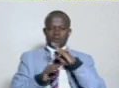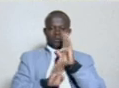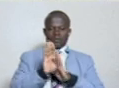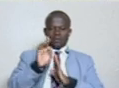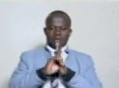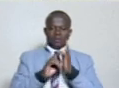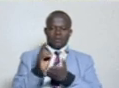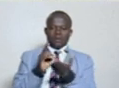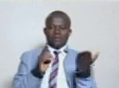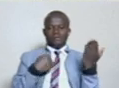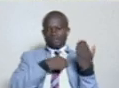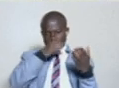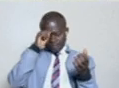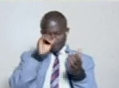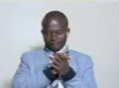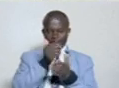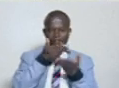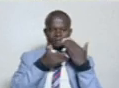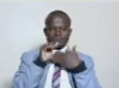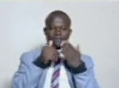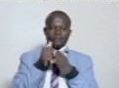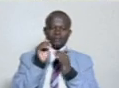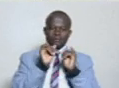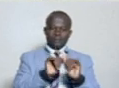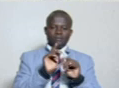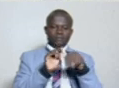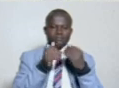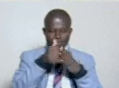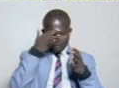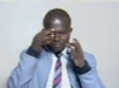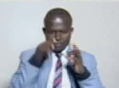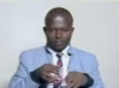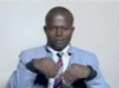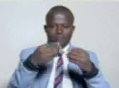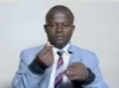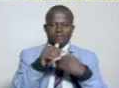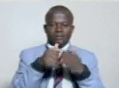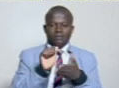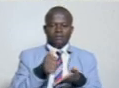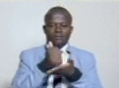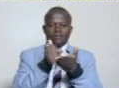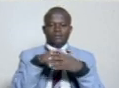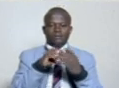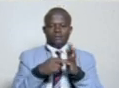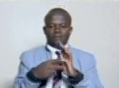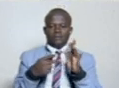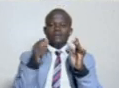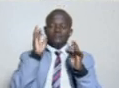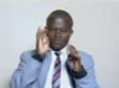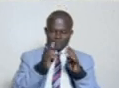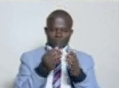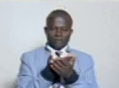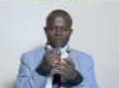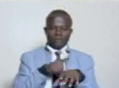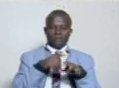aka karere, turizera ko ibi biganiro bizasiga abantu biyemeje gutanga amafaranga yafasha muri uyu mushinga. Yego bizafata